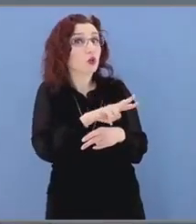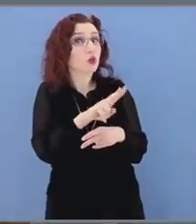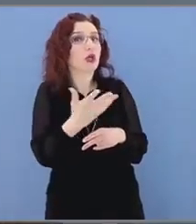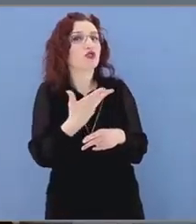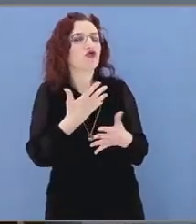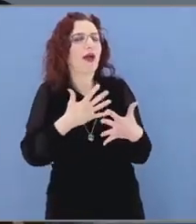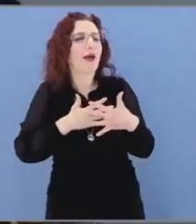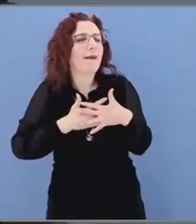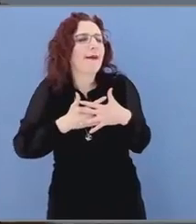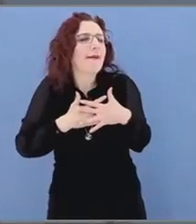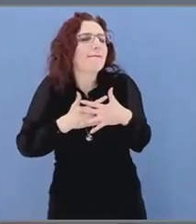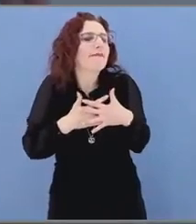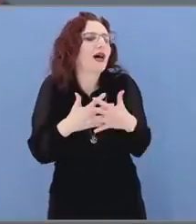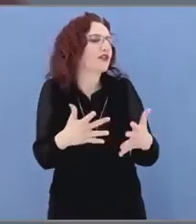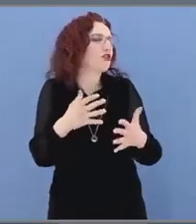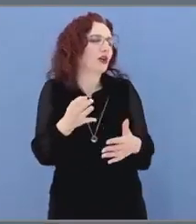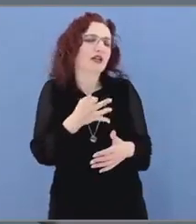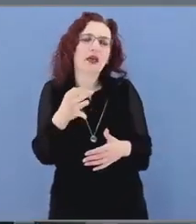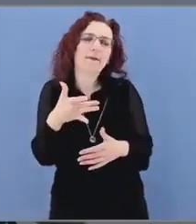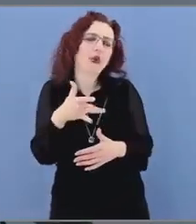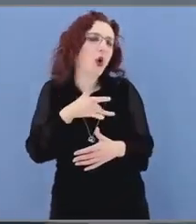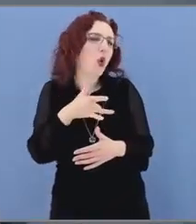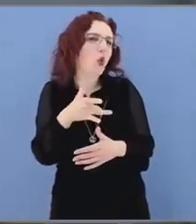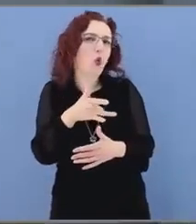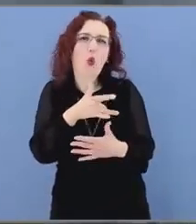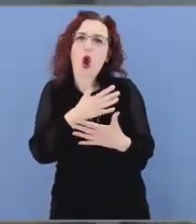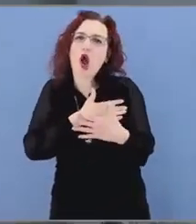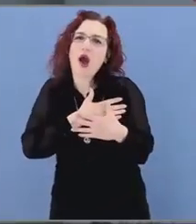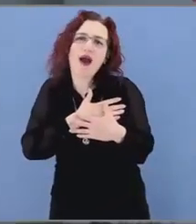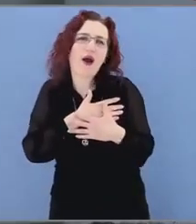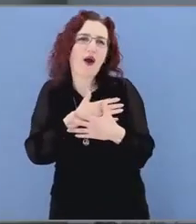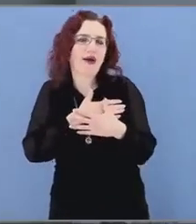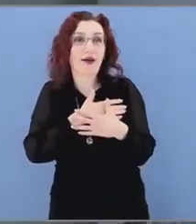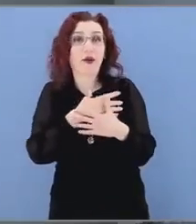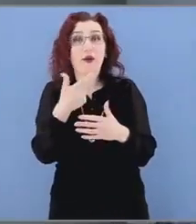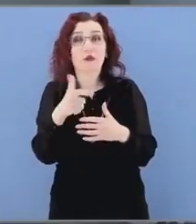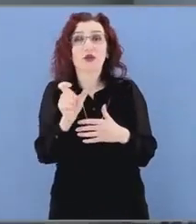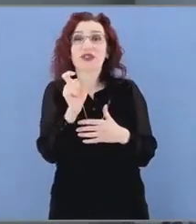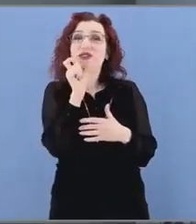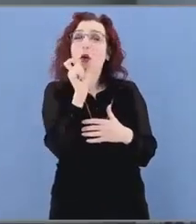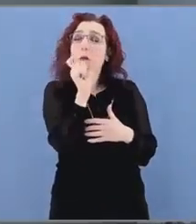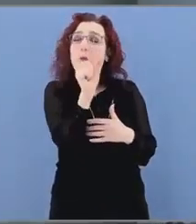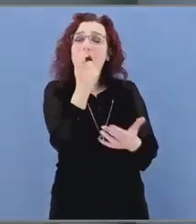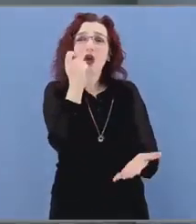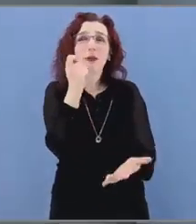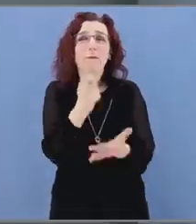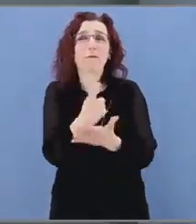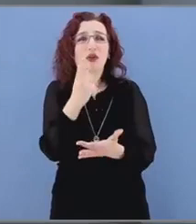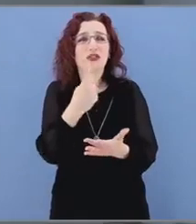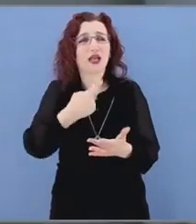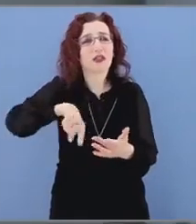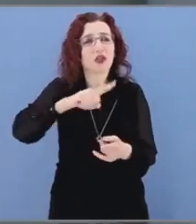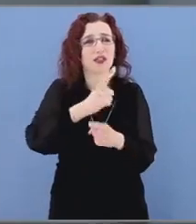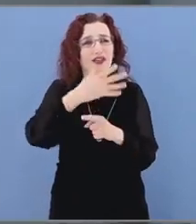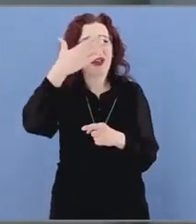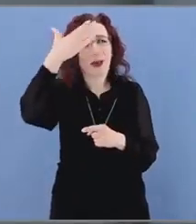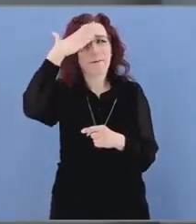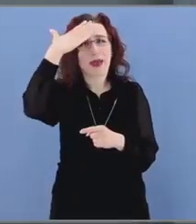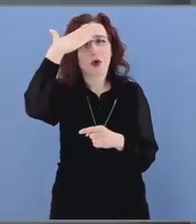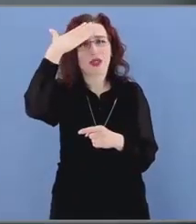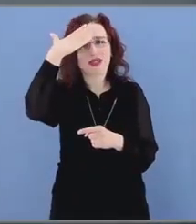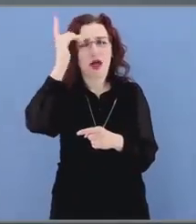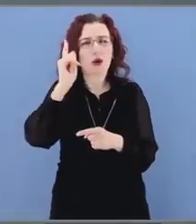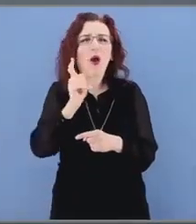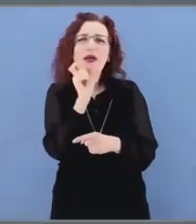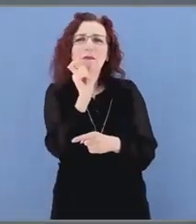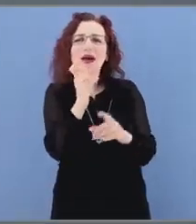sempre, perché c'è una parola molto importante che noi dobbiamo memorizzare tutti quanti, che è la parola continuità. È fondamentale